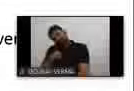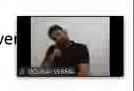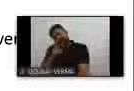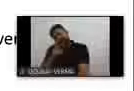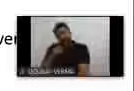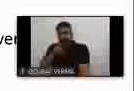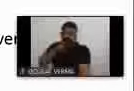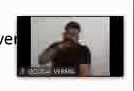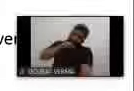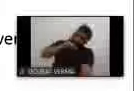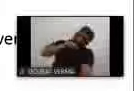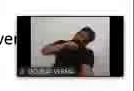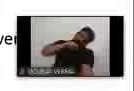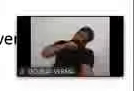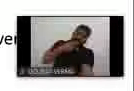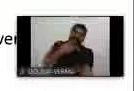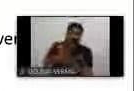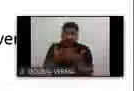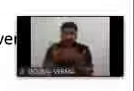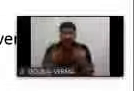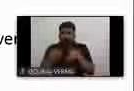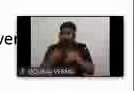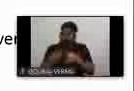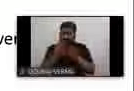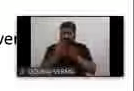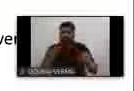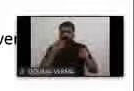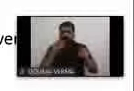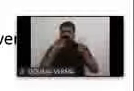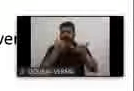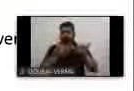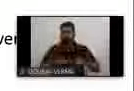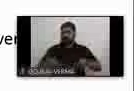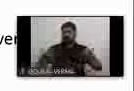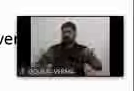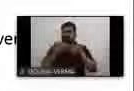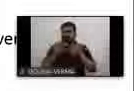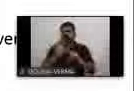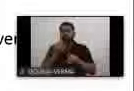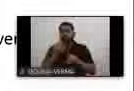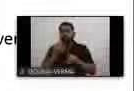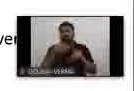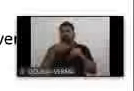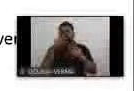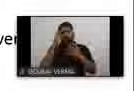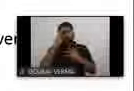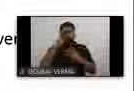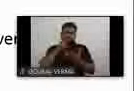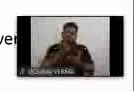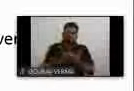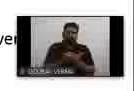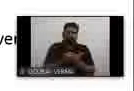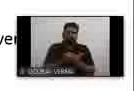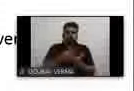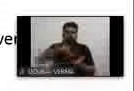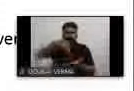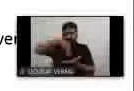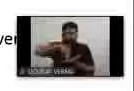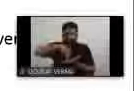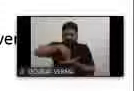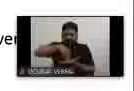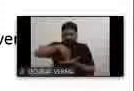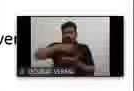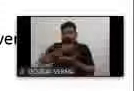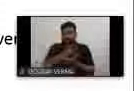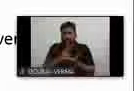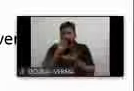वो दिखेगा, उस इसी तरफ वो बच्चे को भी दिखेगा. It will not be the same if you lie down and see the object, stand and see the object, है ना.